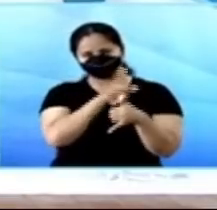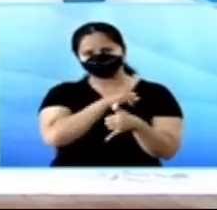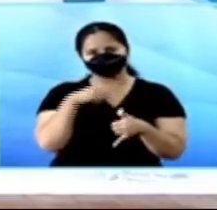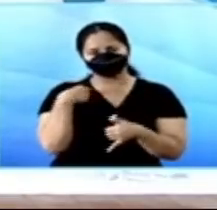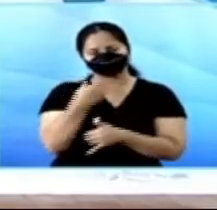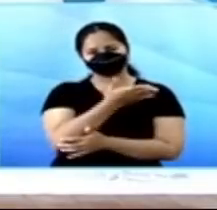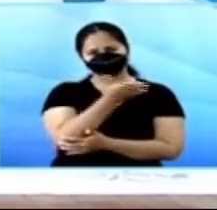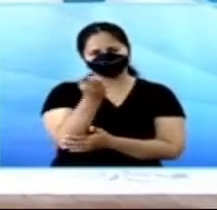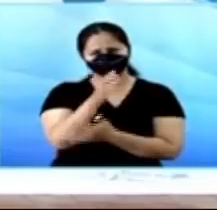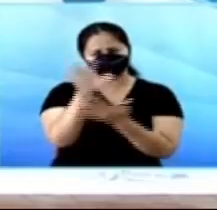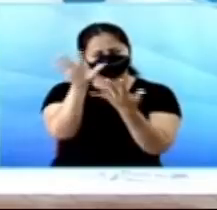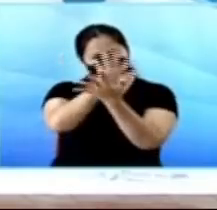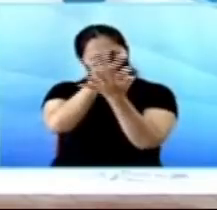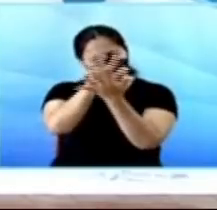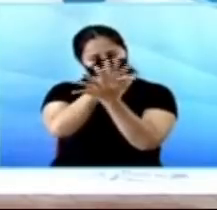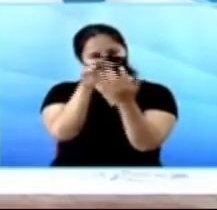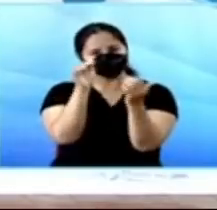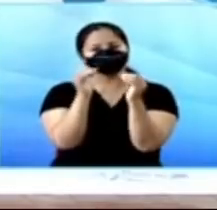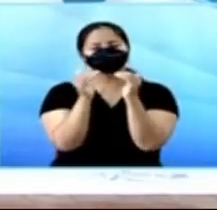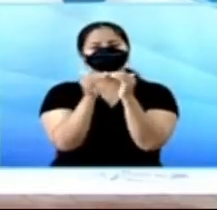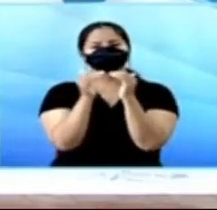อาการที่คล้ายคือกับ